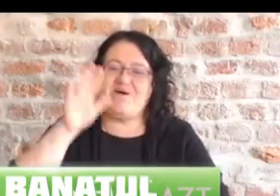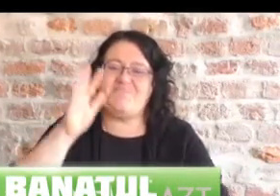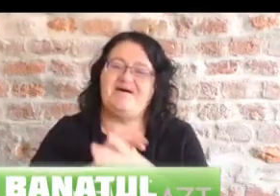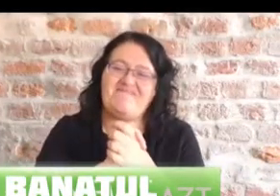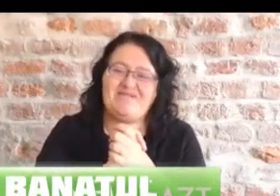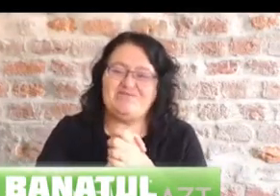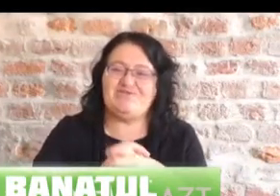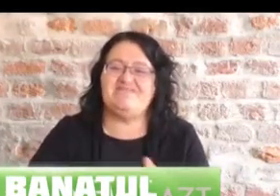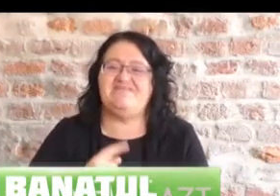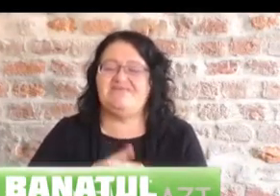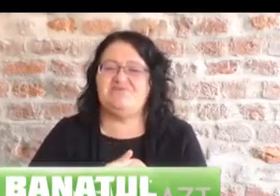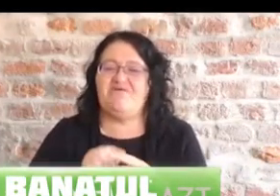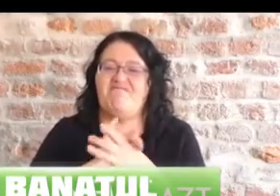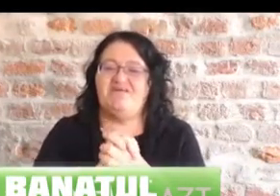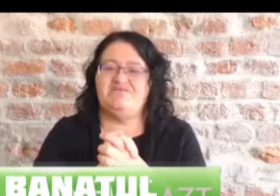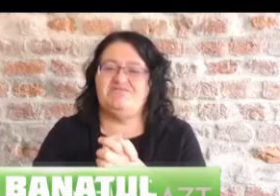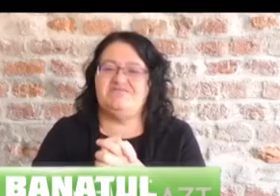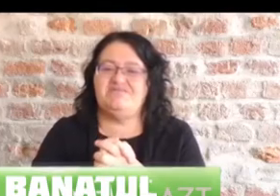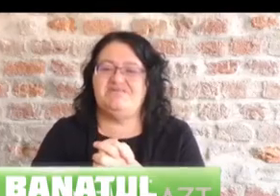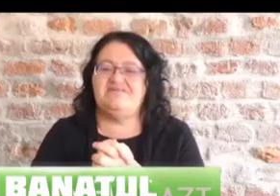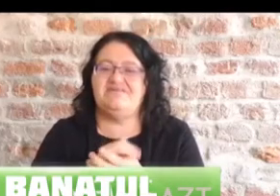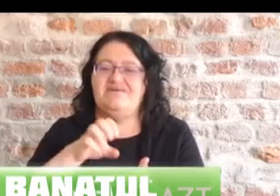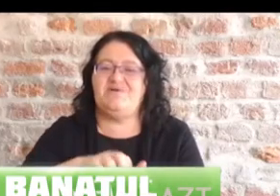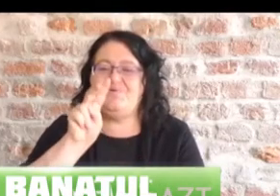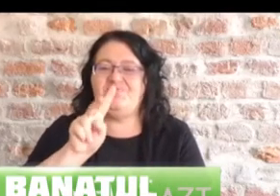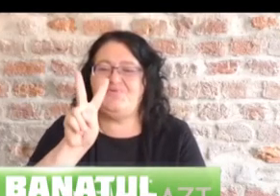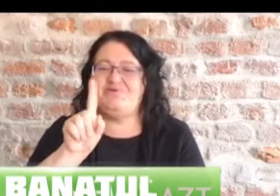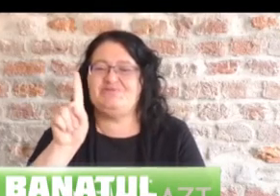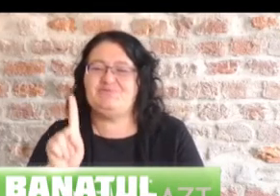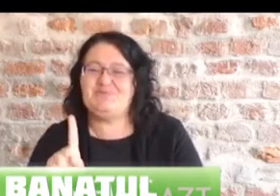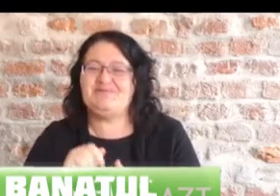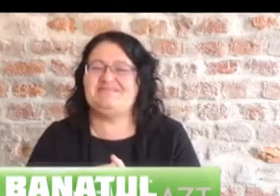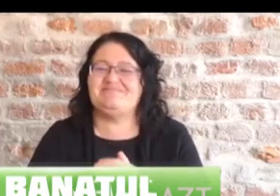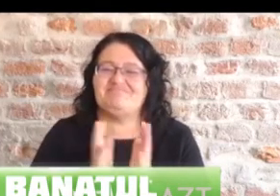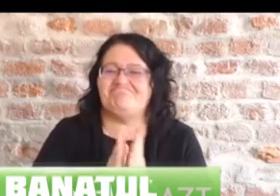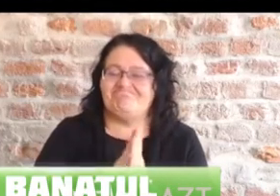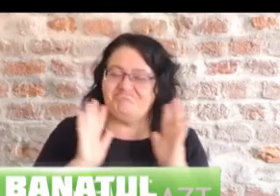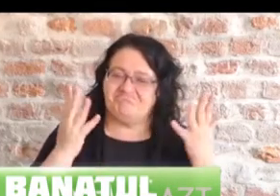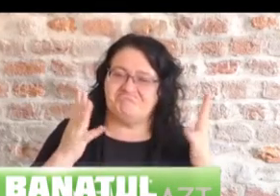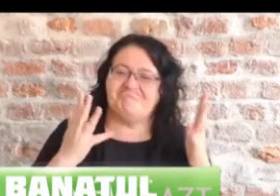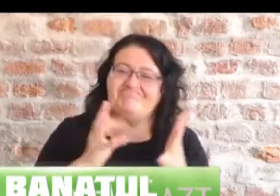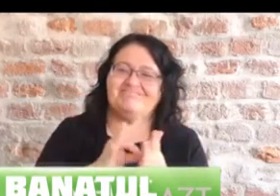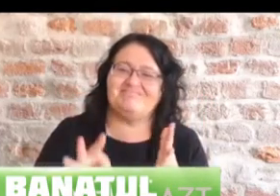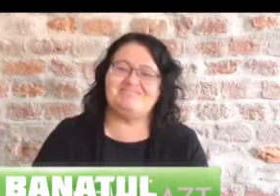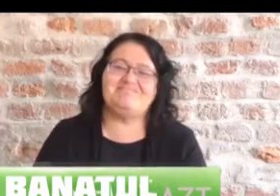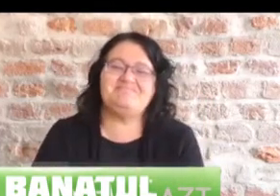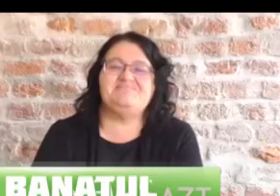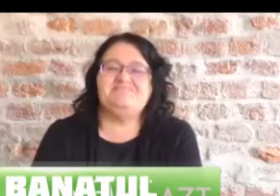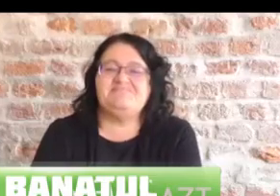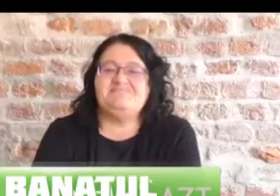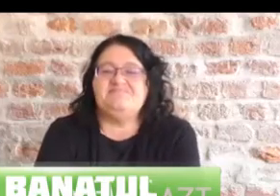că felicitări și felicitări locului 2 și 1. Mulțumim!